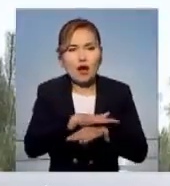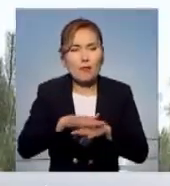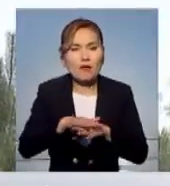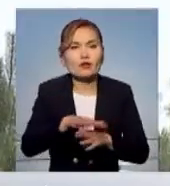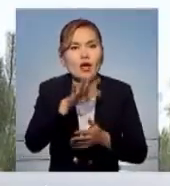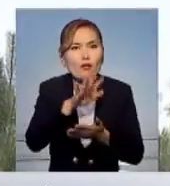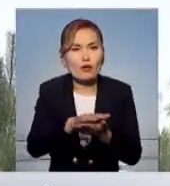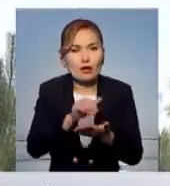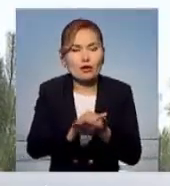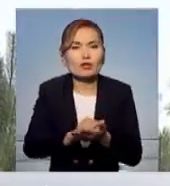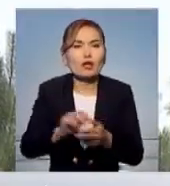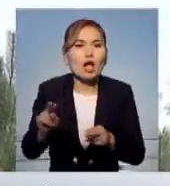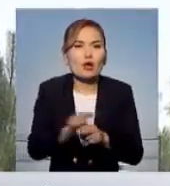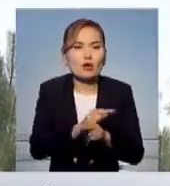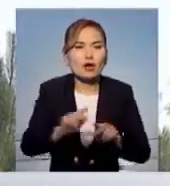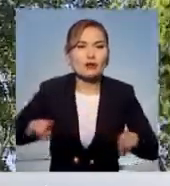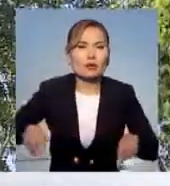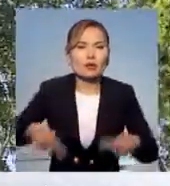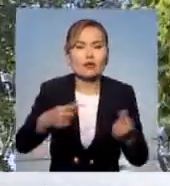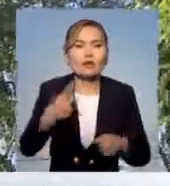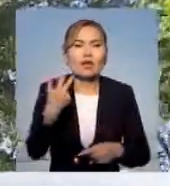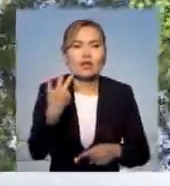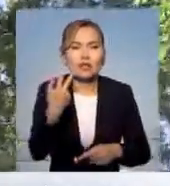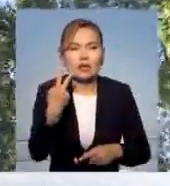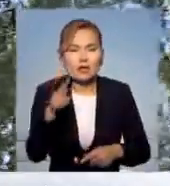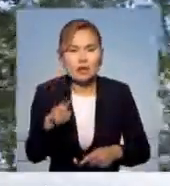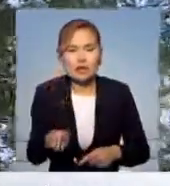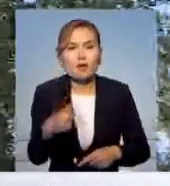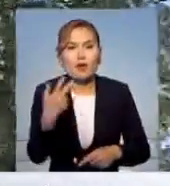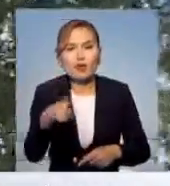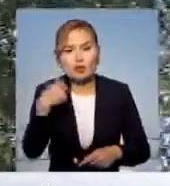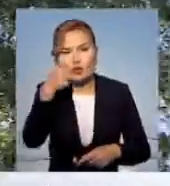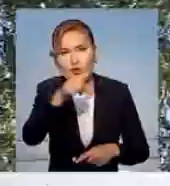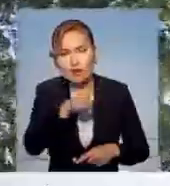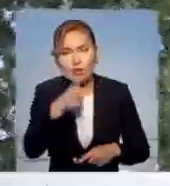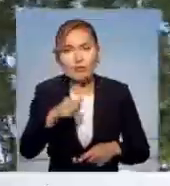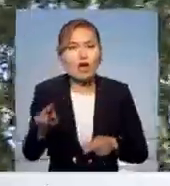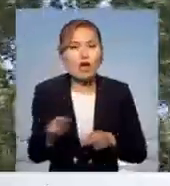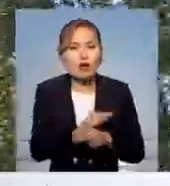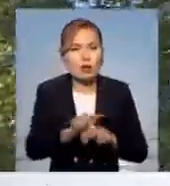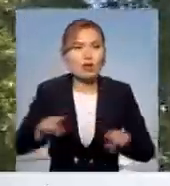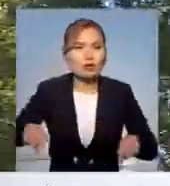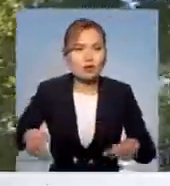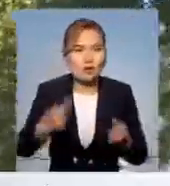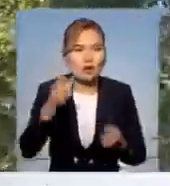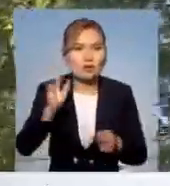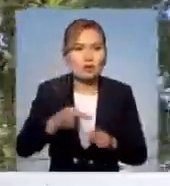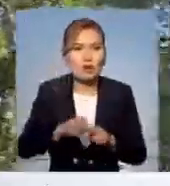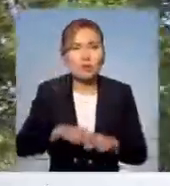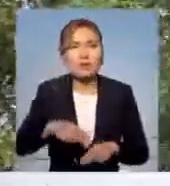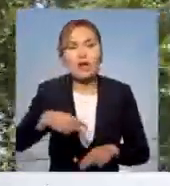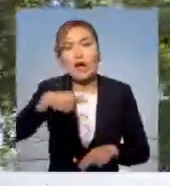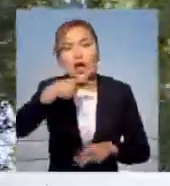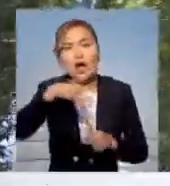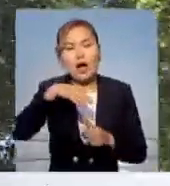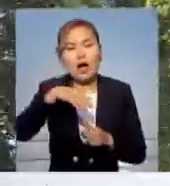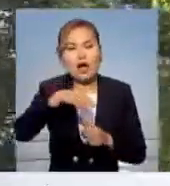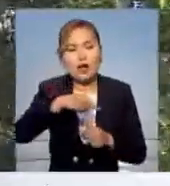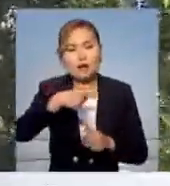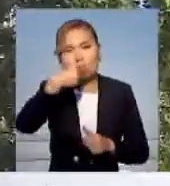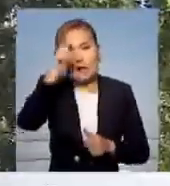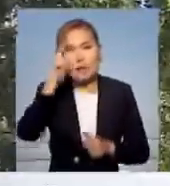жерді 2030 жылы қайта қалпына келтіруді үйлестіру мүмкіндігі ұсынылды. Дөңгелек үстелге Әзербайжан, Армения,